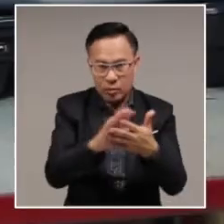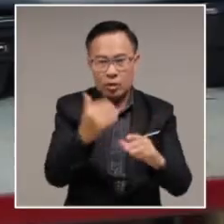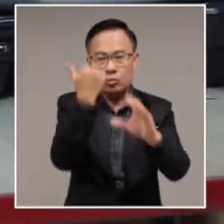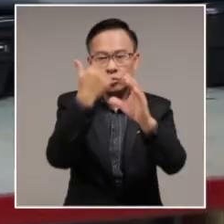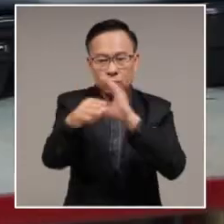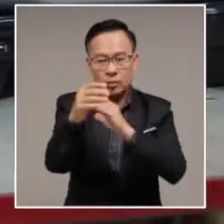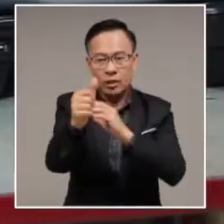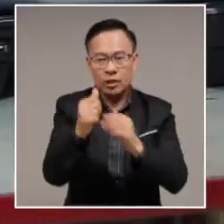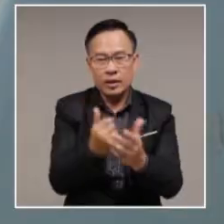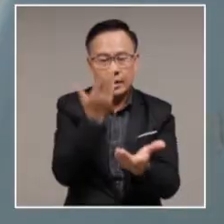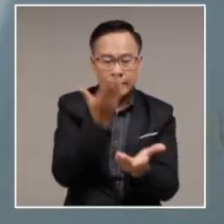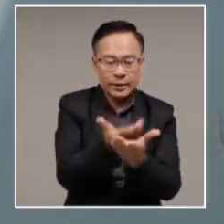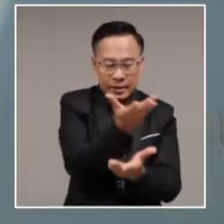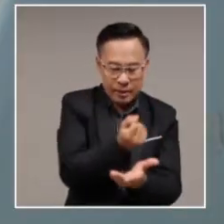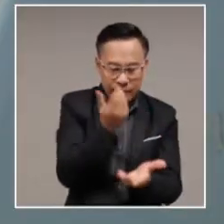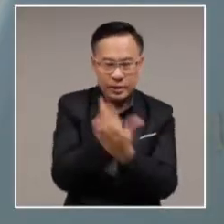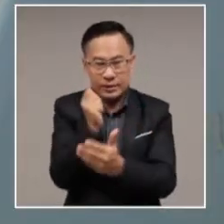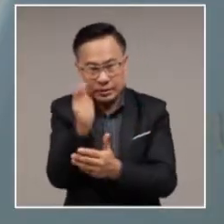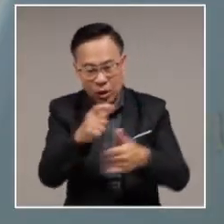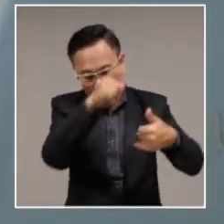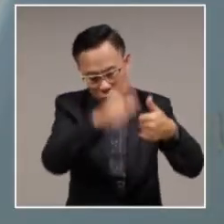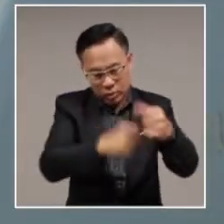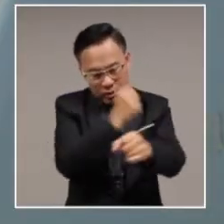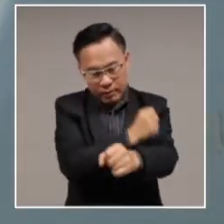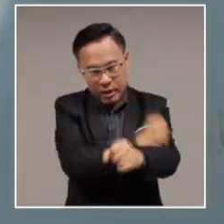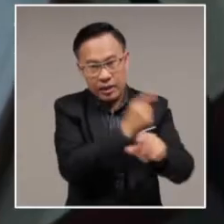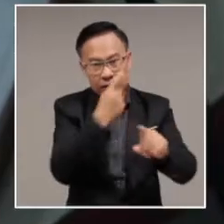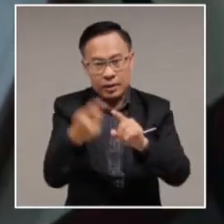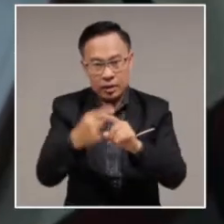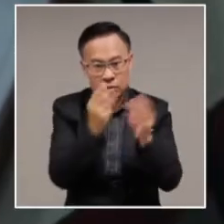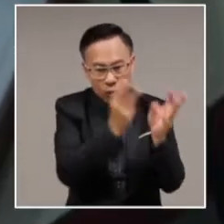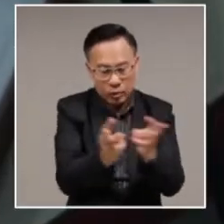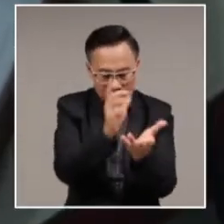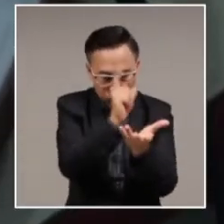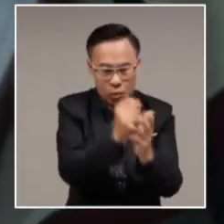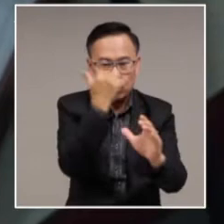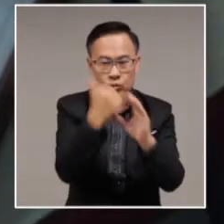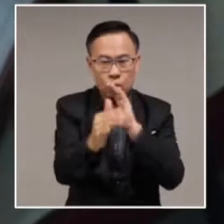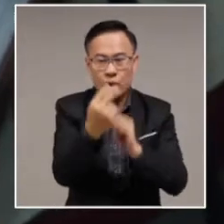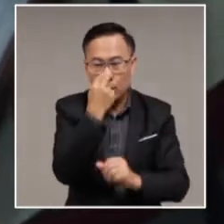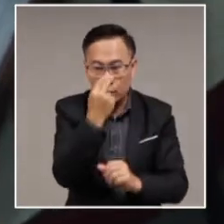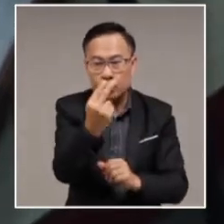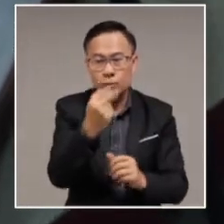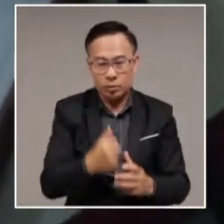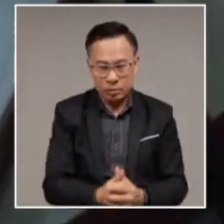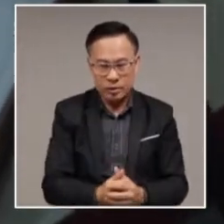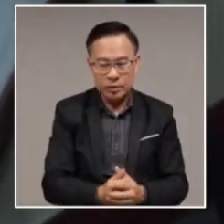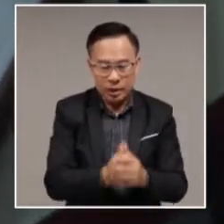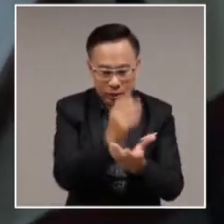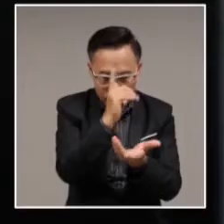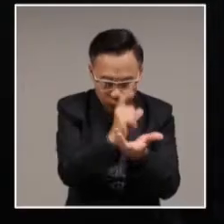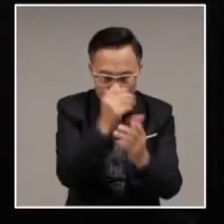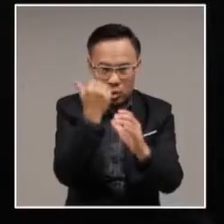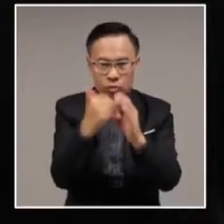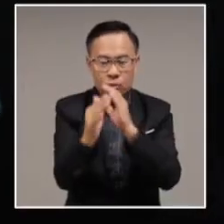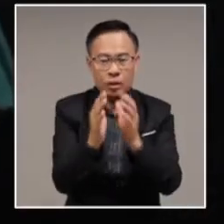ลส่วนรายรับรายจ่ายยอดของช่างที่เป็นรายได้เนี่ยก็ถ่ายรูปผ่านมือถือเราถ่ายที่คอมนะคะ